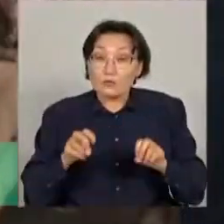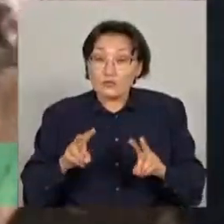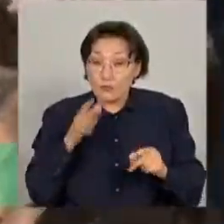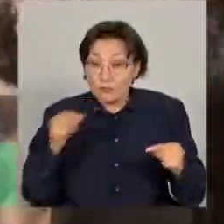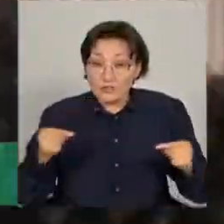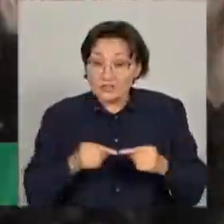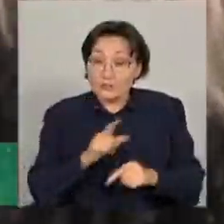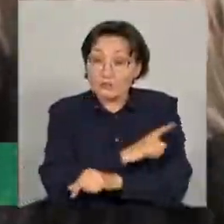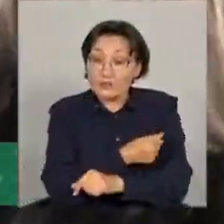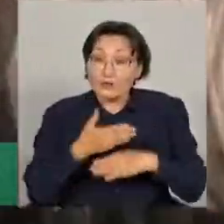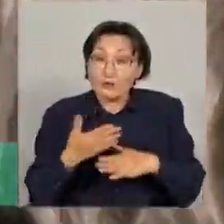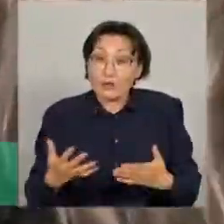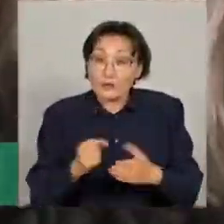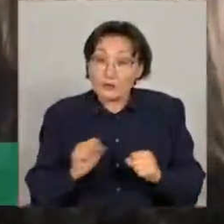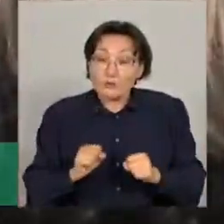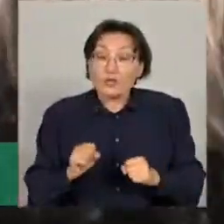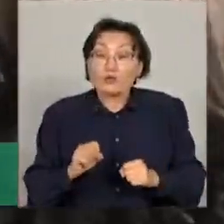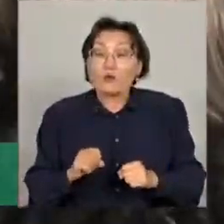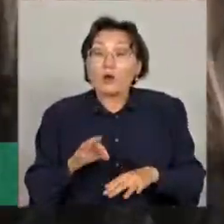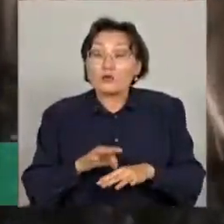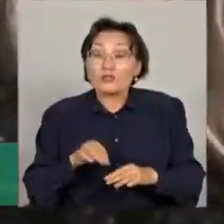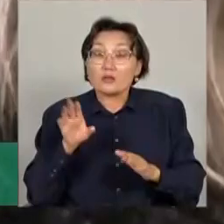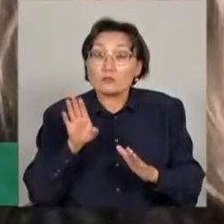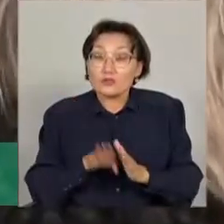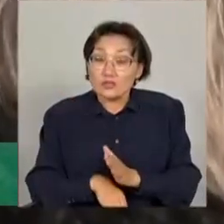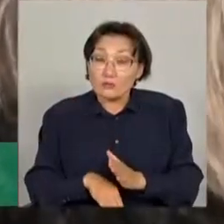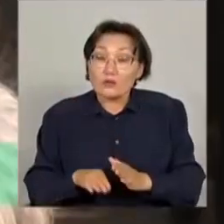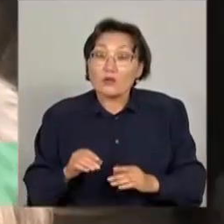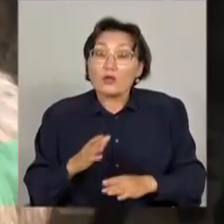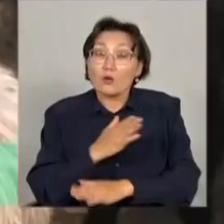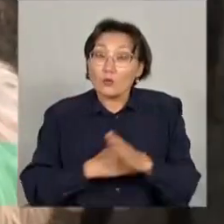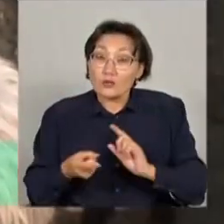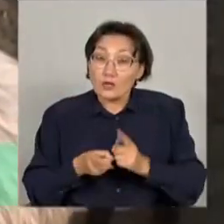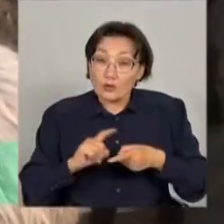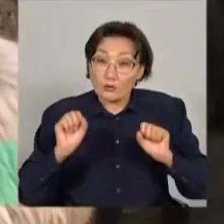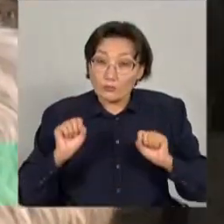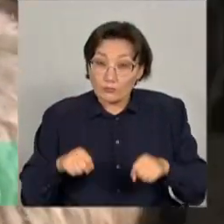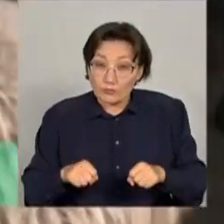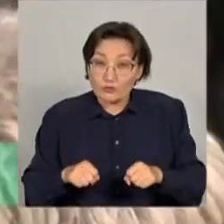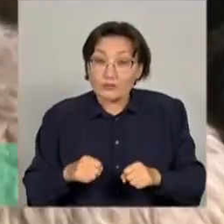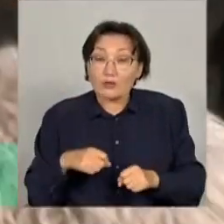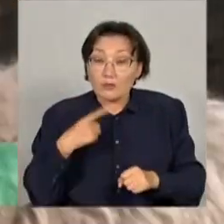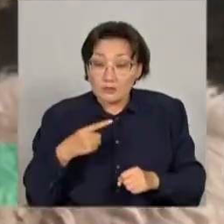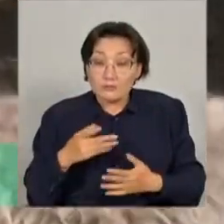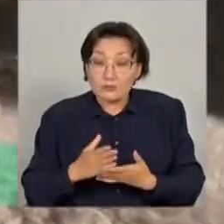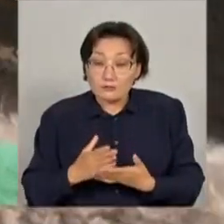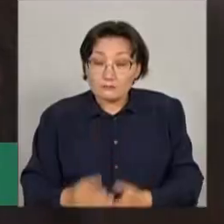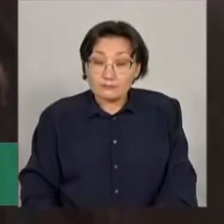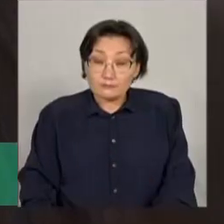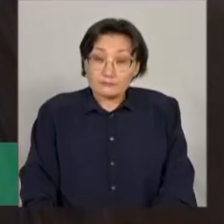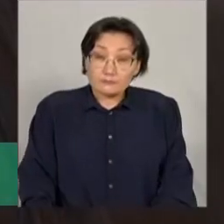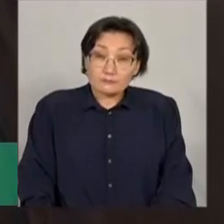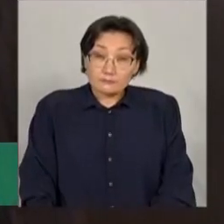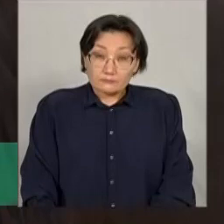кезинде дарыгерге каралмаса, бруцеллез асканып, мүгедектикке акеп соктуруу мүмкүн деп дабыл кагууда. Азамат Аыскан,